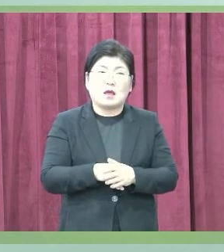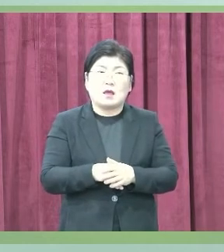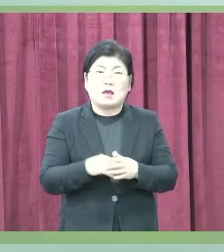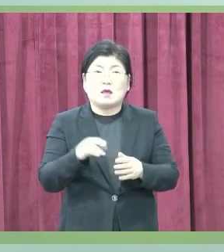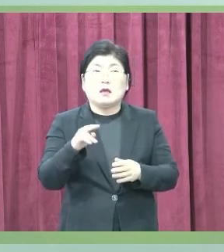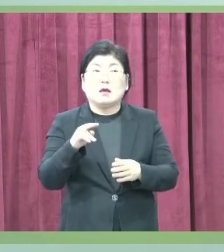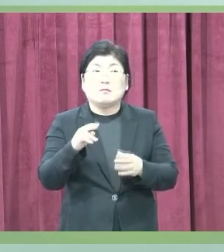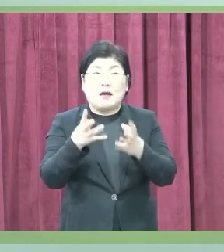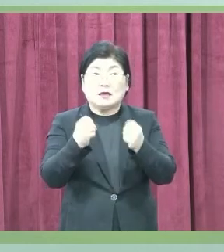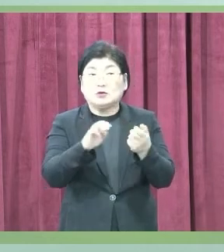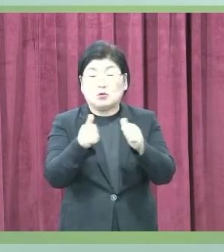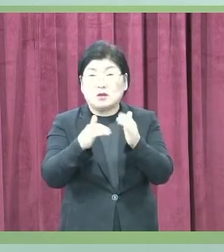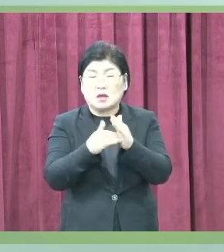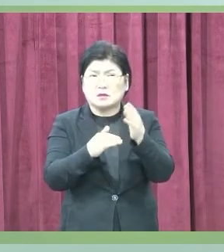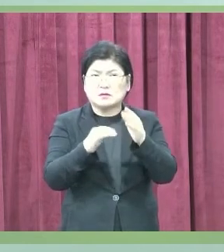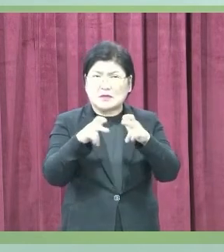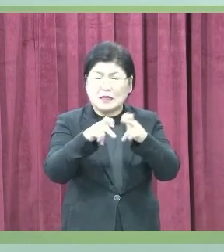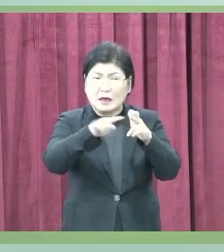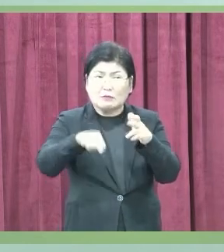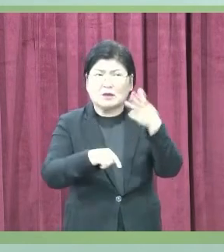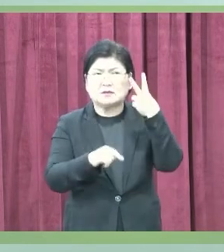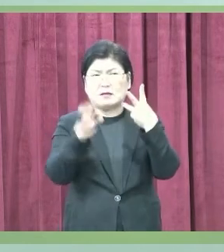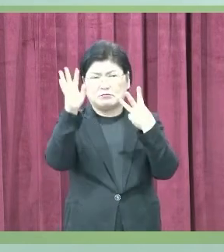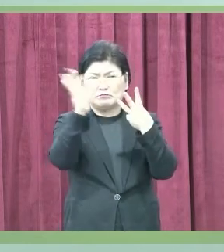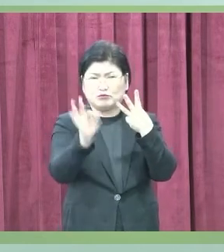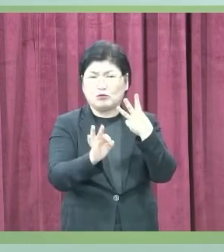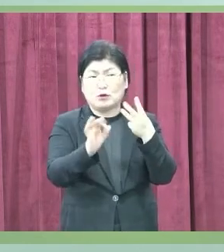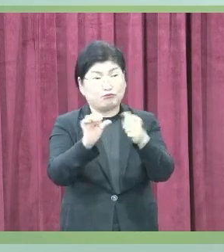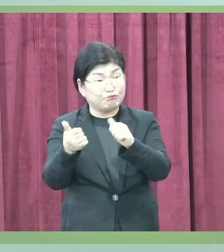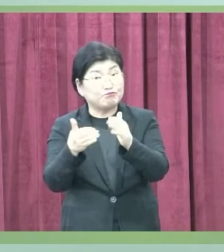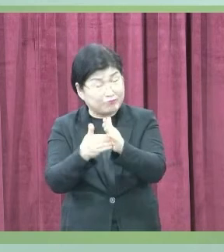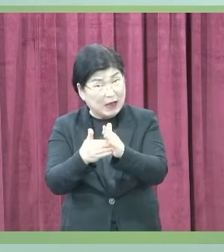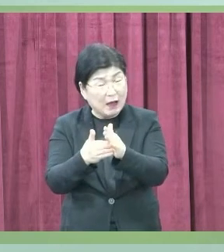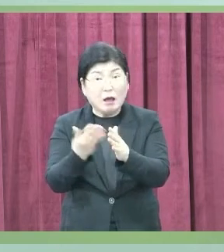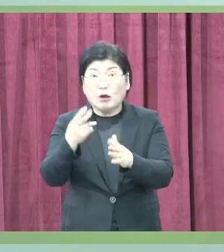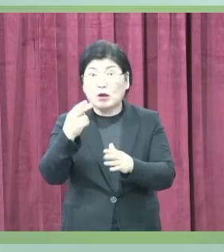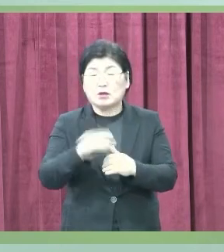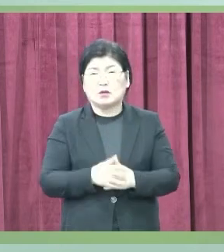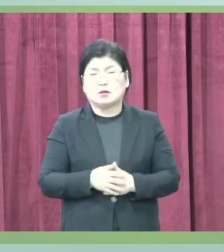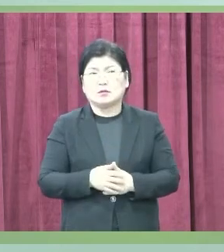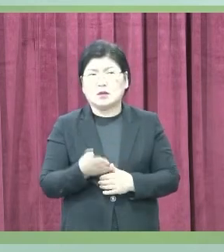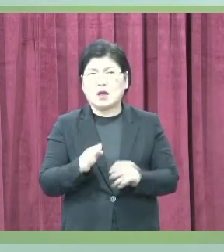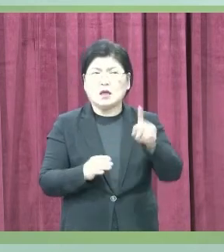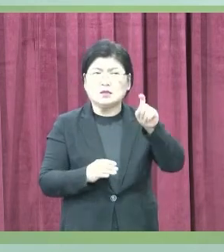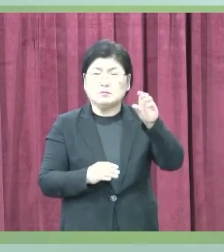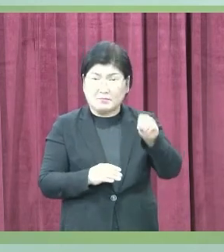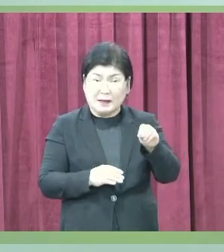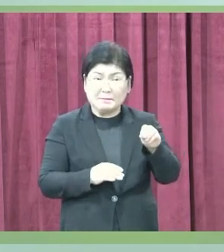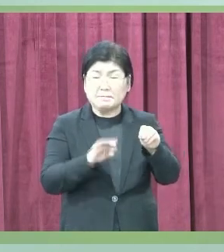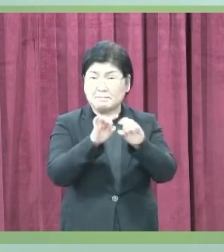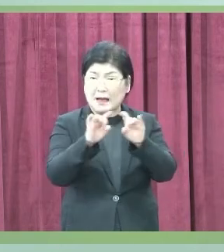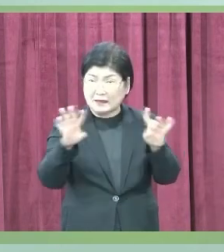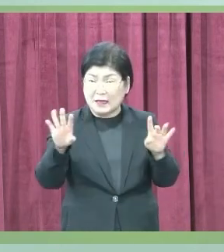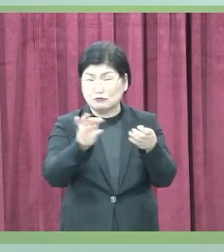장애 인구 중에서 3%가 돌아가셨거든요. 예. 그런데 조사망률은 인구 10만 명당 사망자 수로